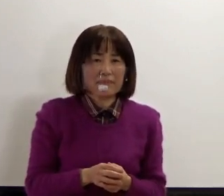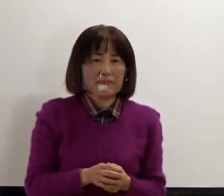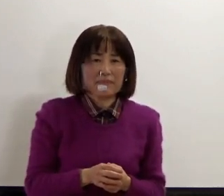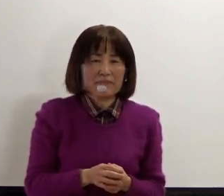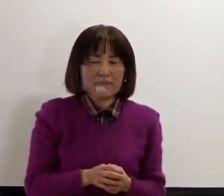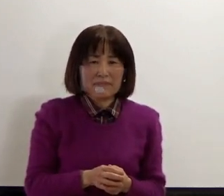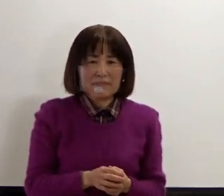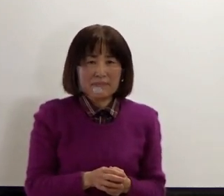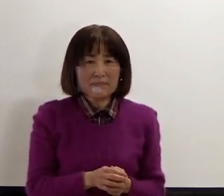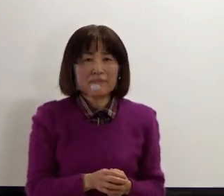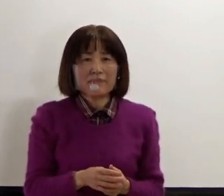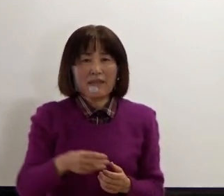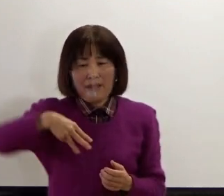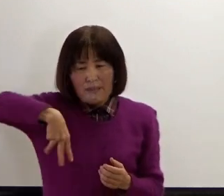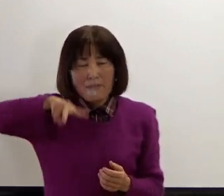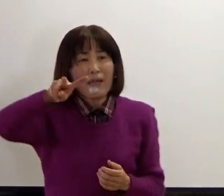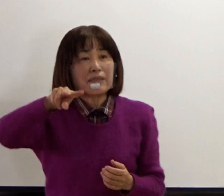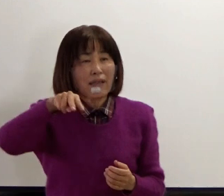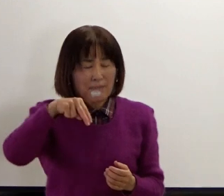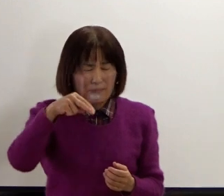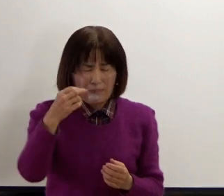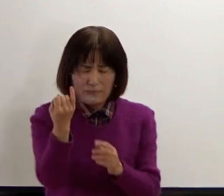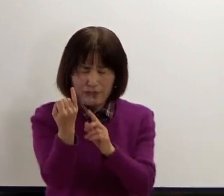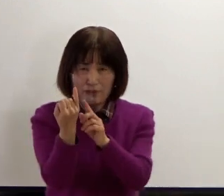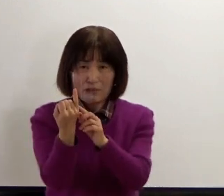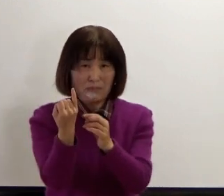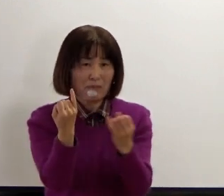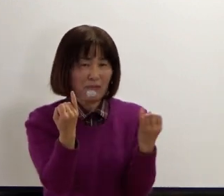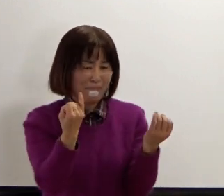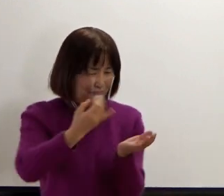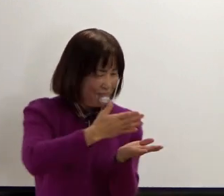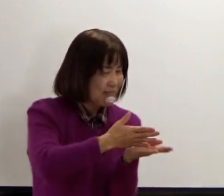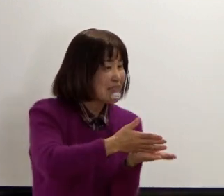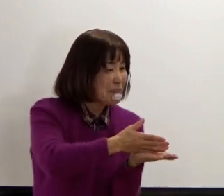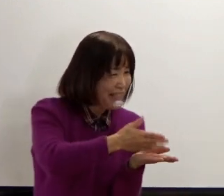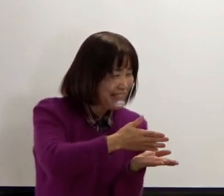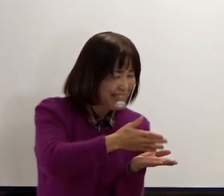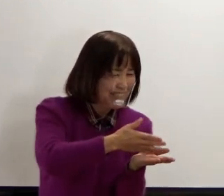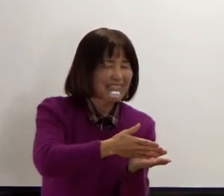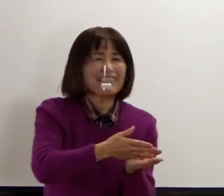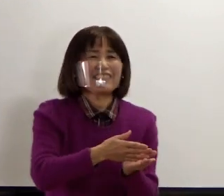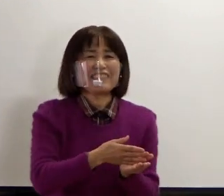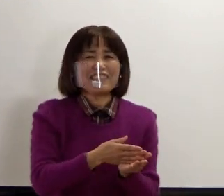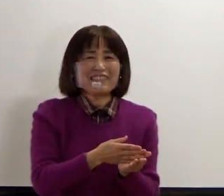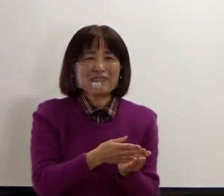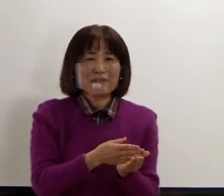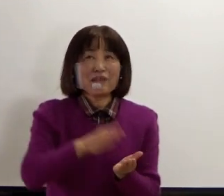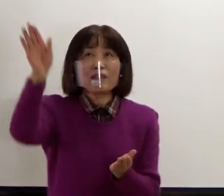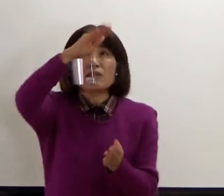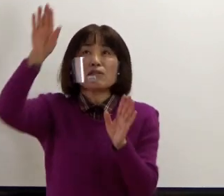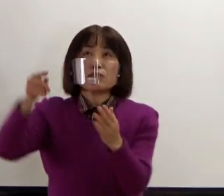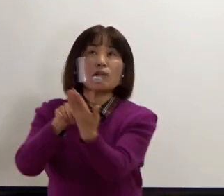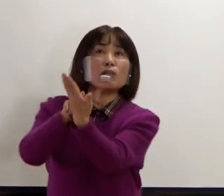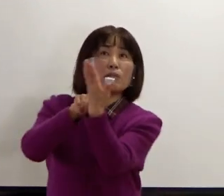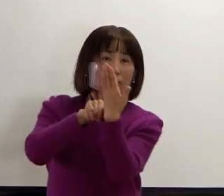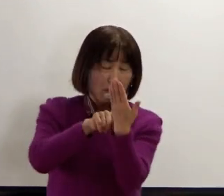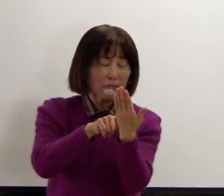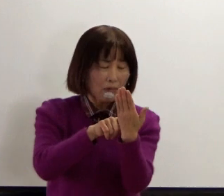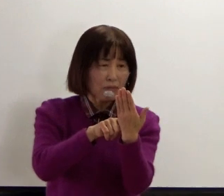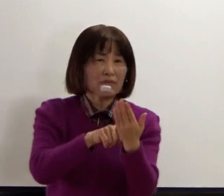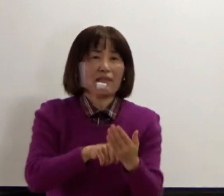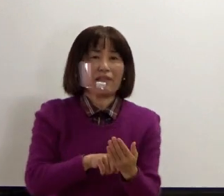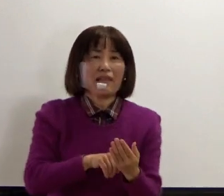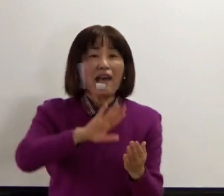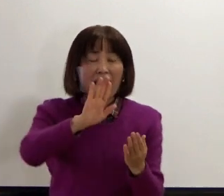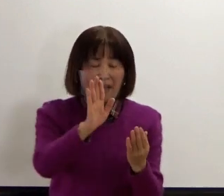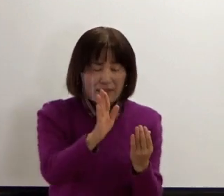ができたと言うんですよ、できると言うんですよと、それを聞いたのかもしれませんけれども、あなたは女の中で祝福された方です。体内の